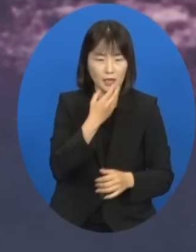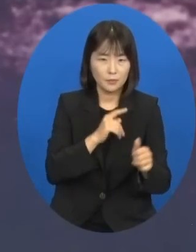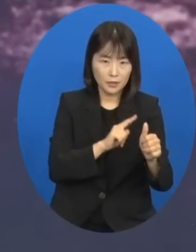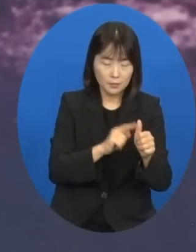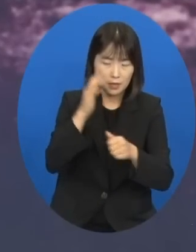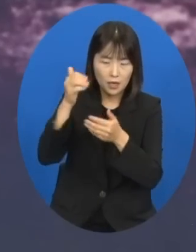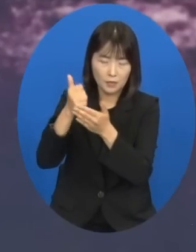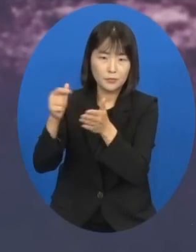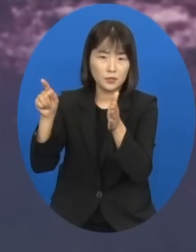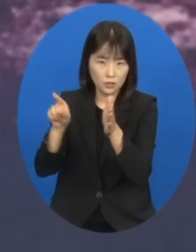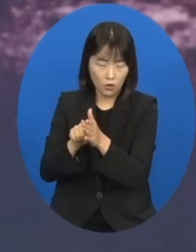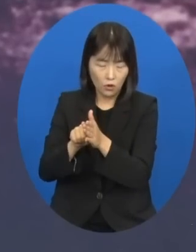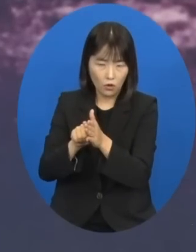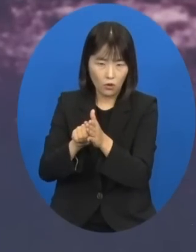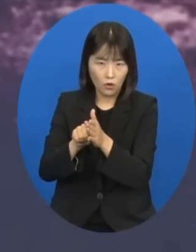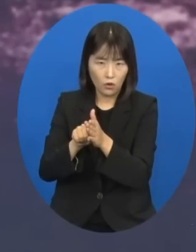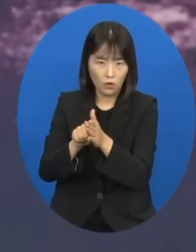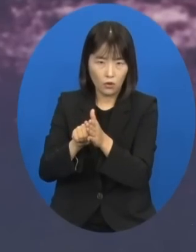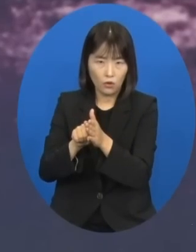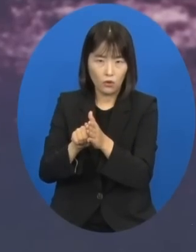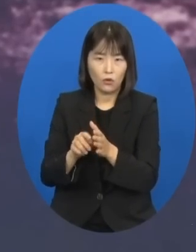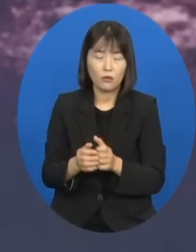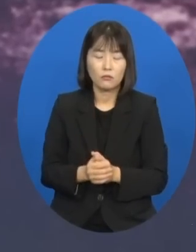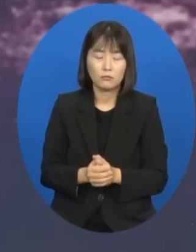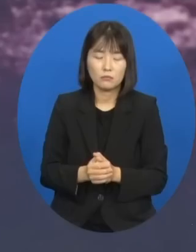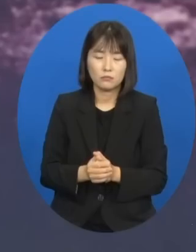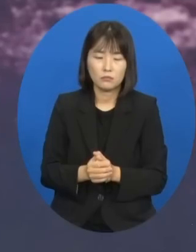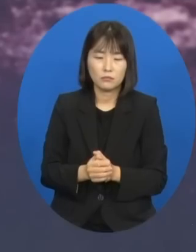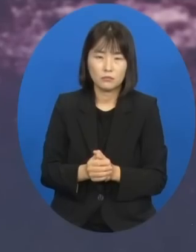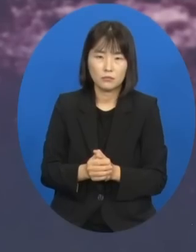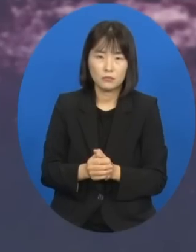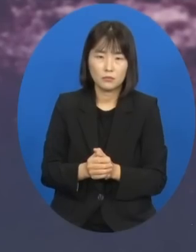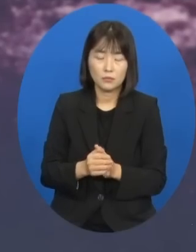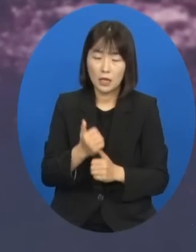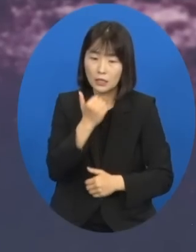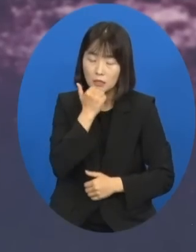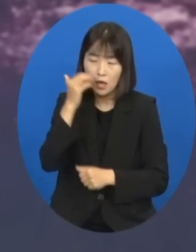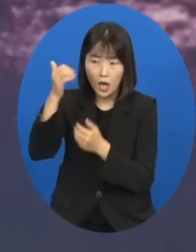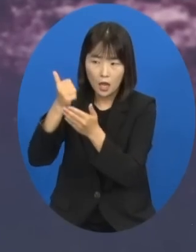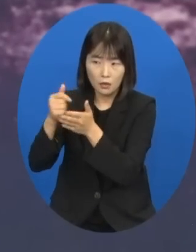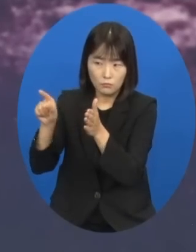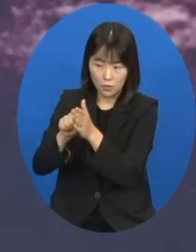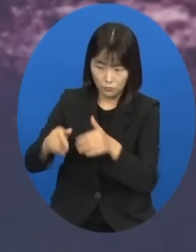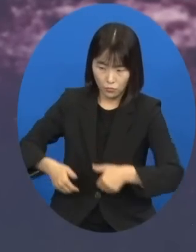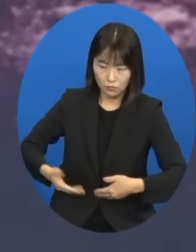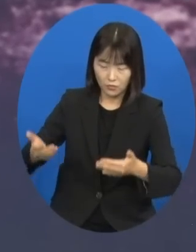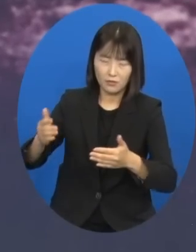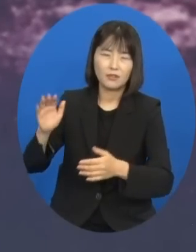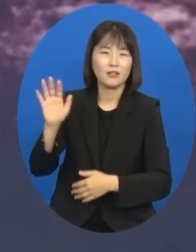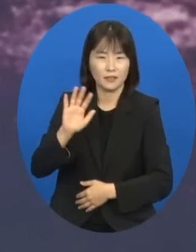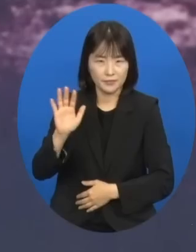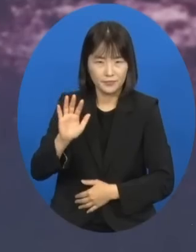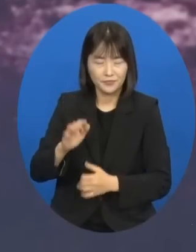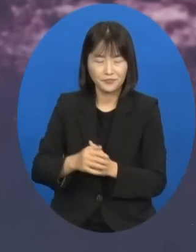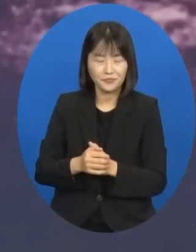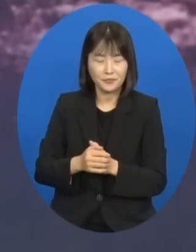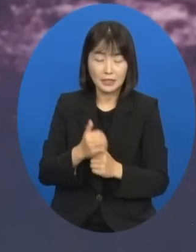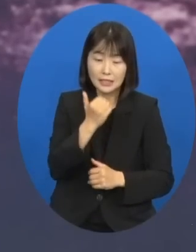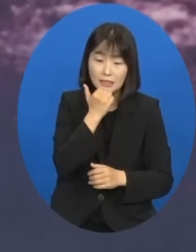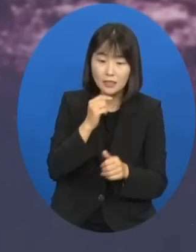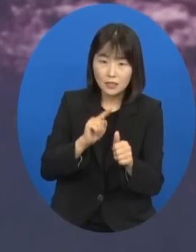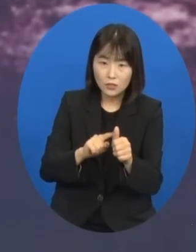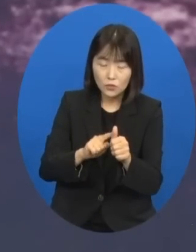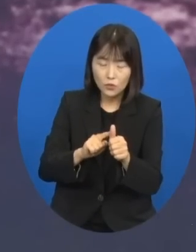믿었다고 해서 이삭이 하나님을 믿지 않아도 되는 것은 아닙니다. 이삭도 이삭의 하나님을 만나야